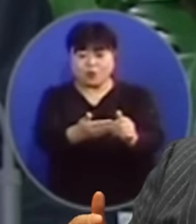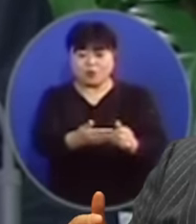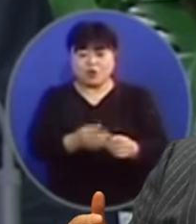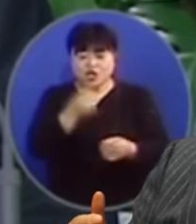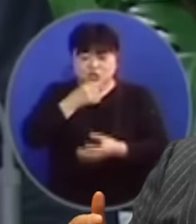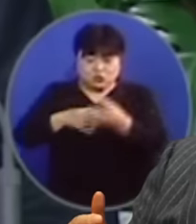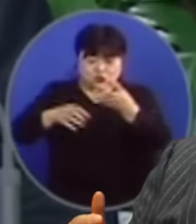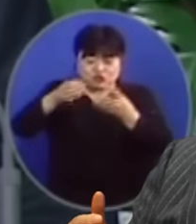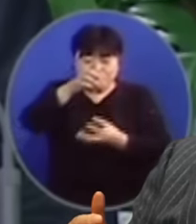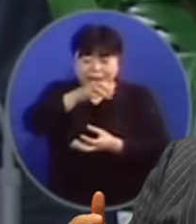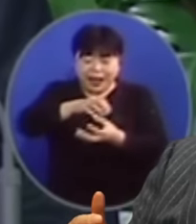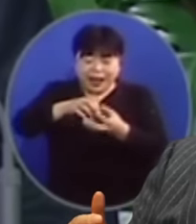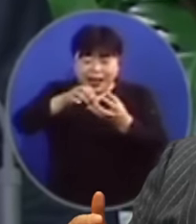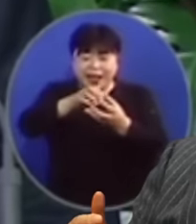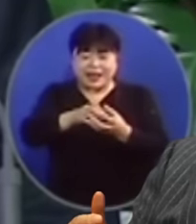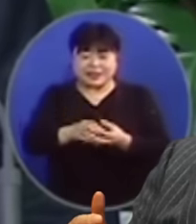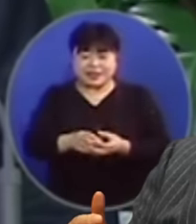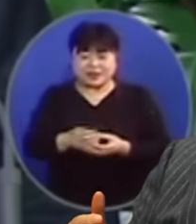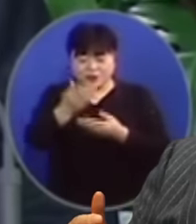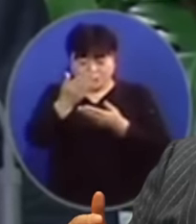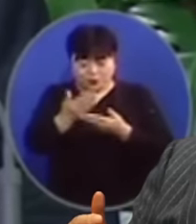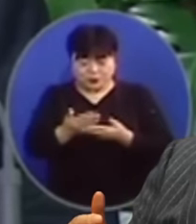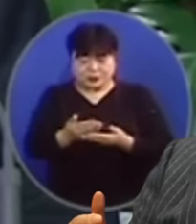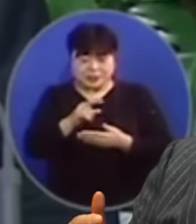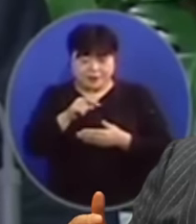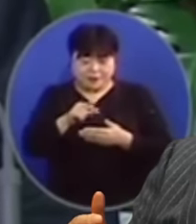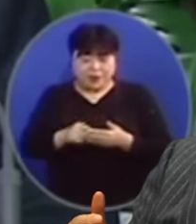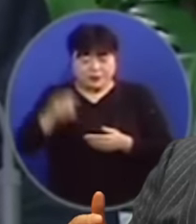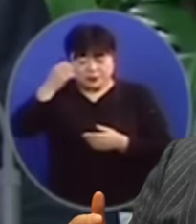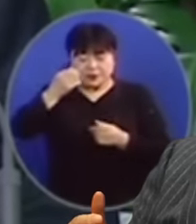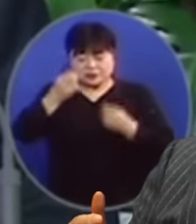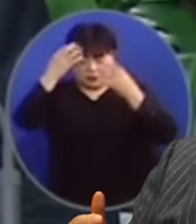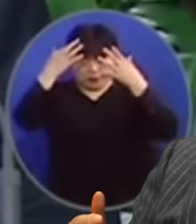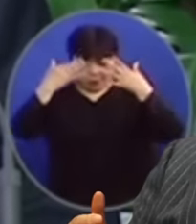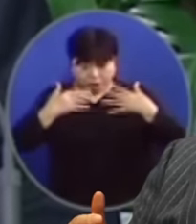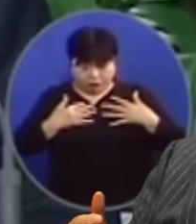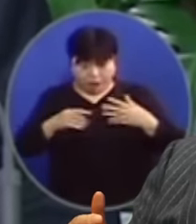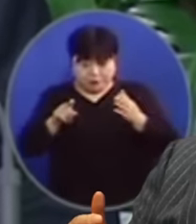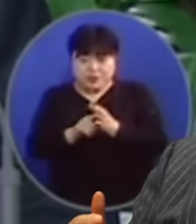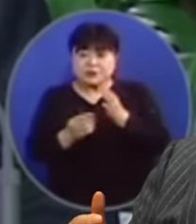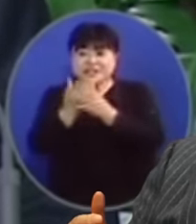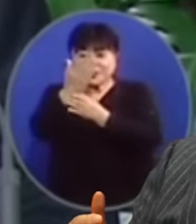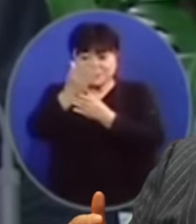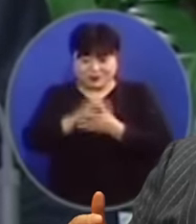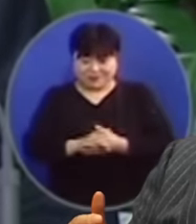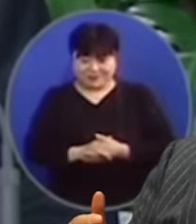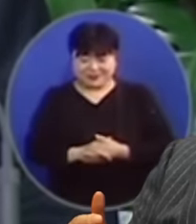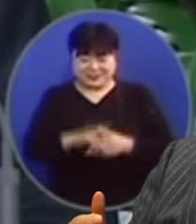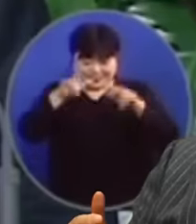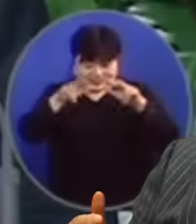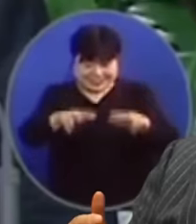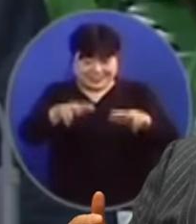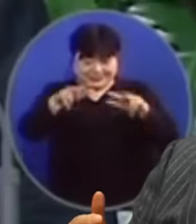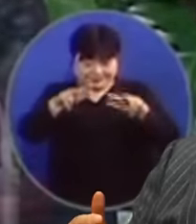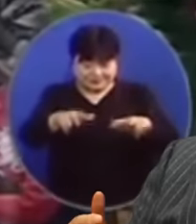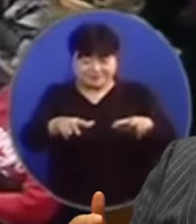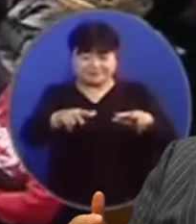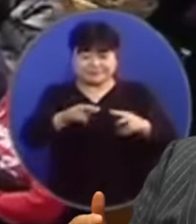구름과 안개가 끼듯이 마음속에 성령이 내려와서 믿어져요. 이제는